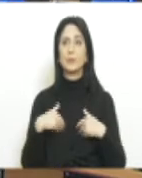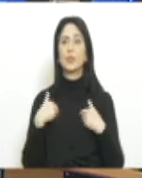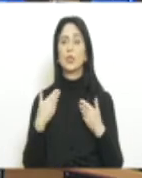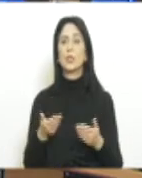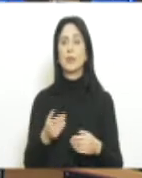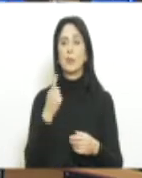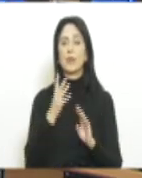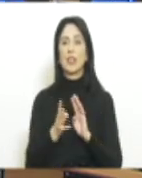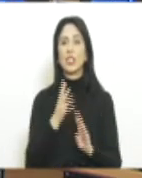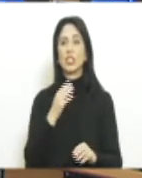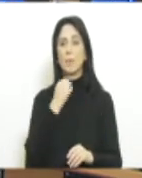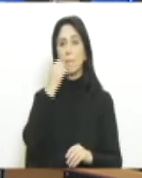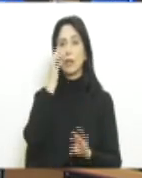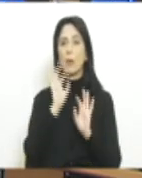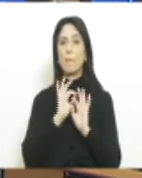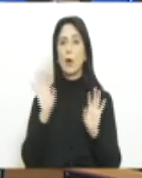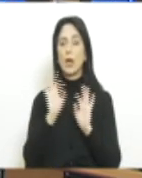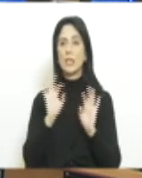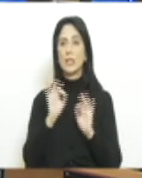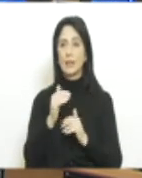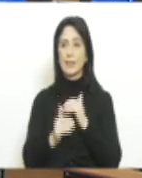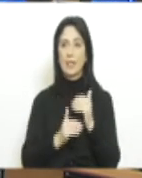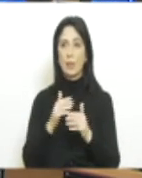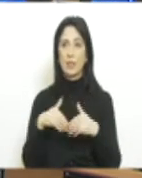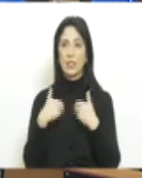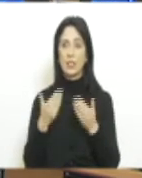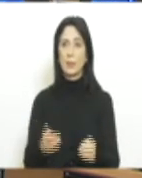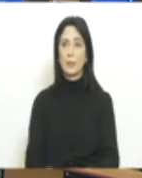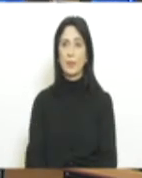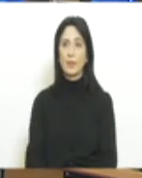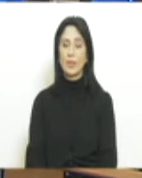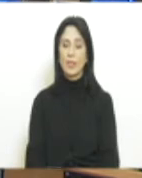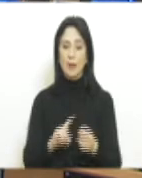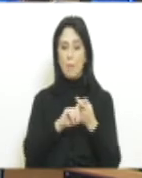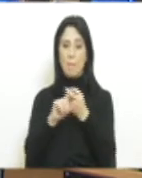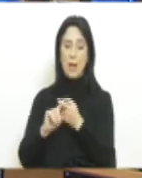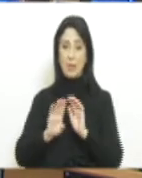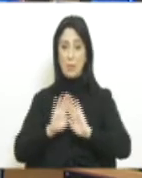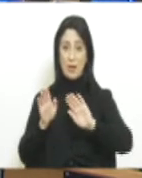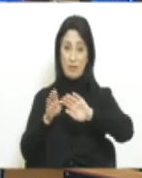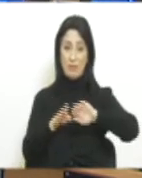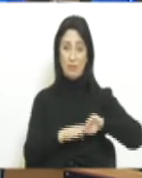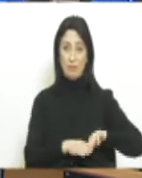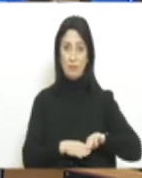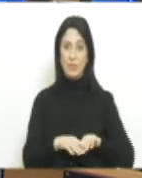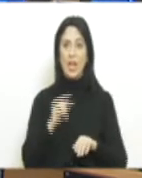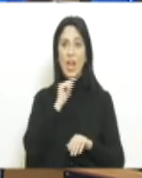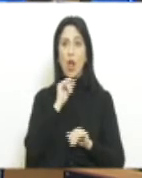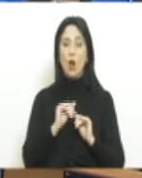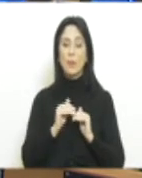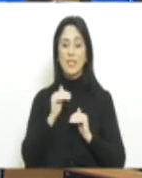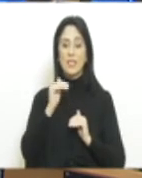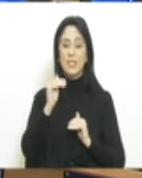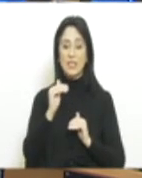Მოგესალმებით. Პირველ რიგში მადლობას მოგახსენებთ და წარმატებას გისურვებთ. Postpandemiis პირობებში ეკონომიკური ზრდის